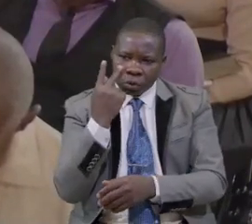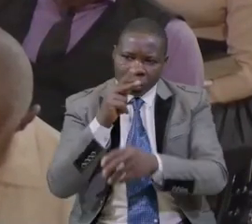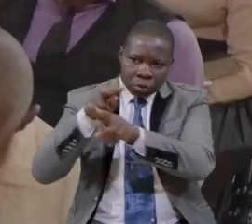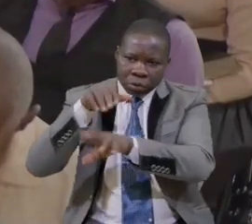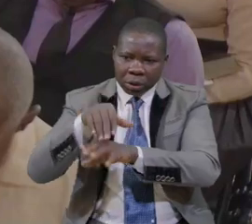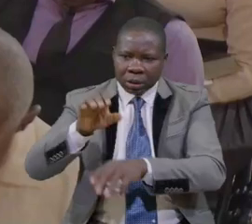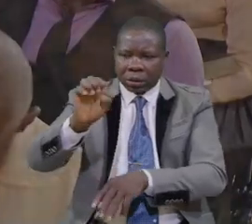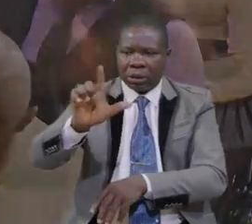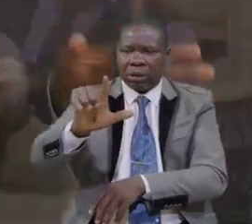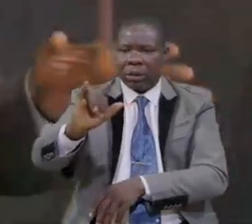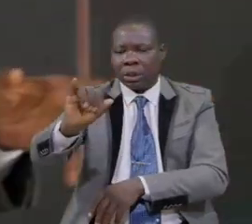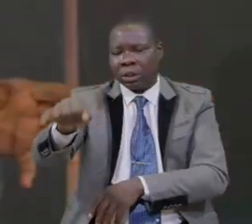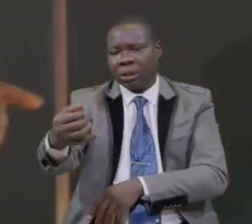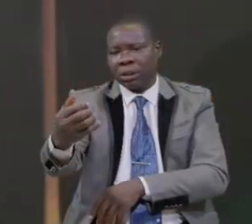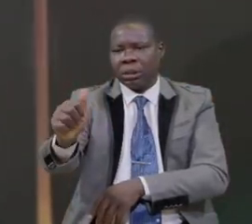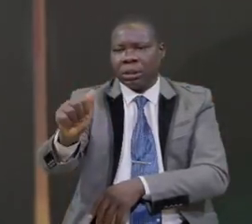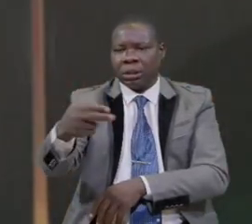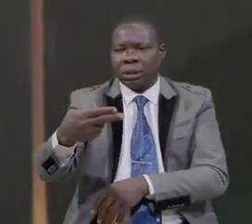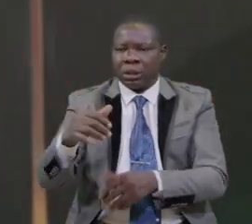consacré et importuné,